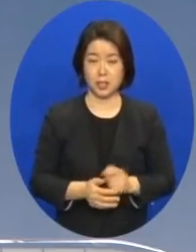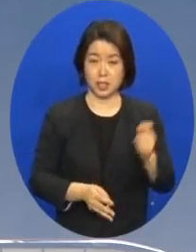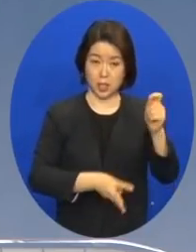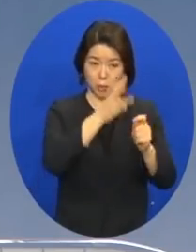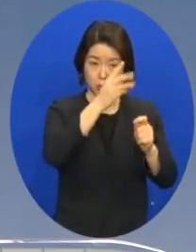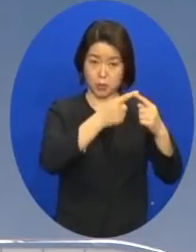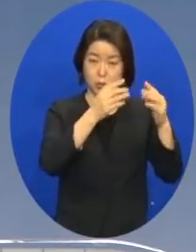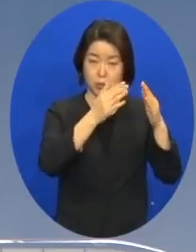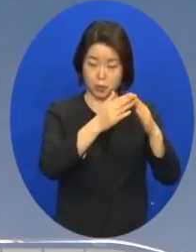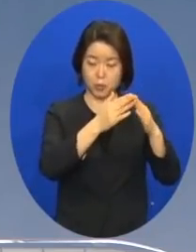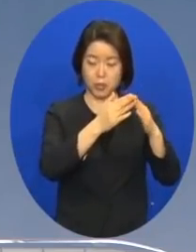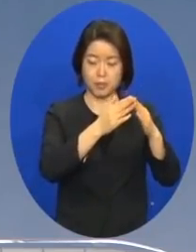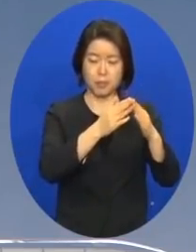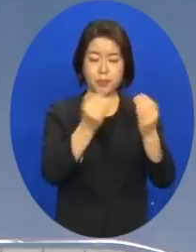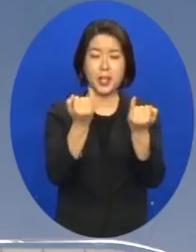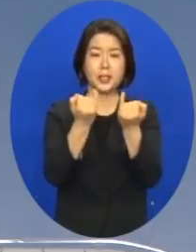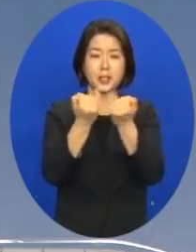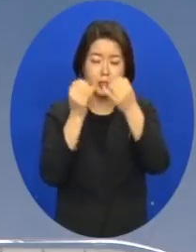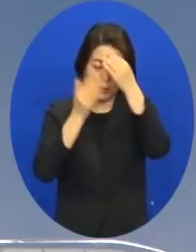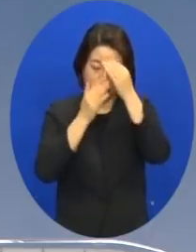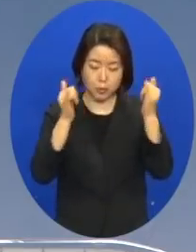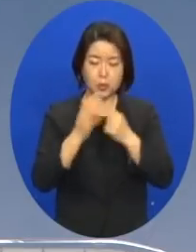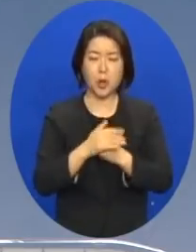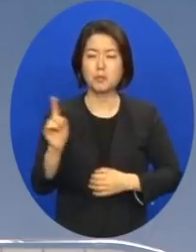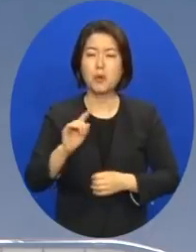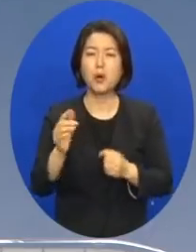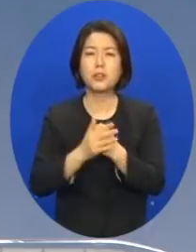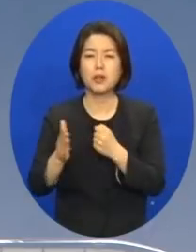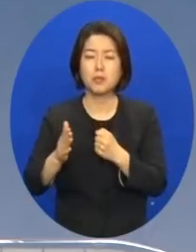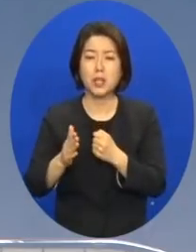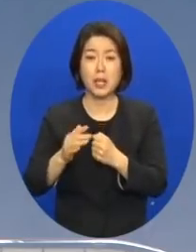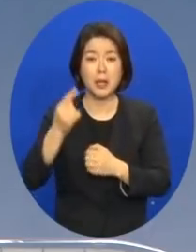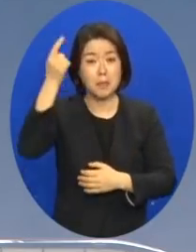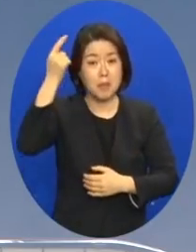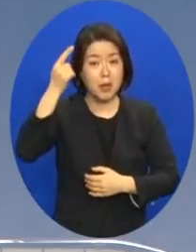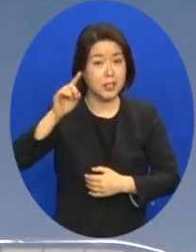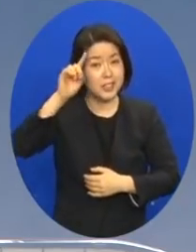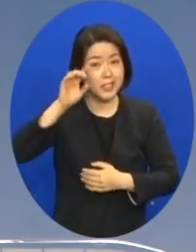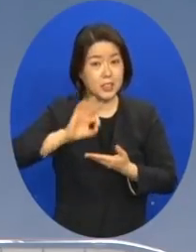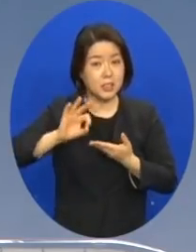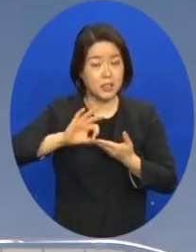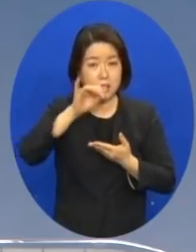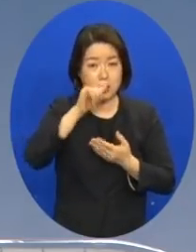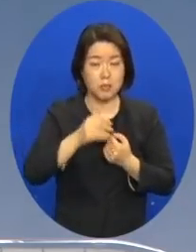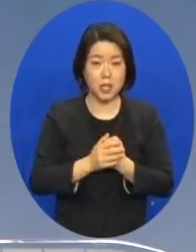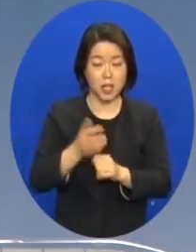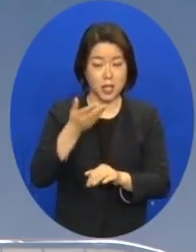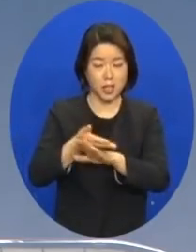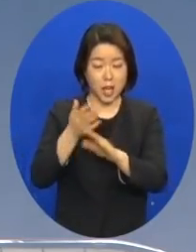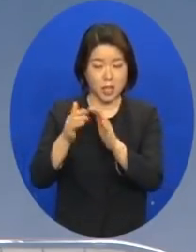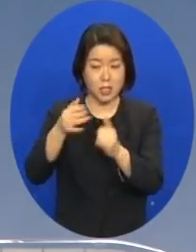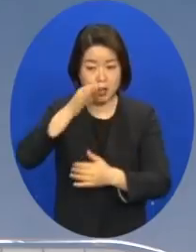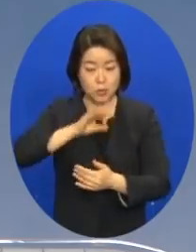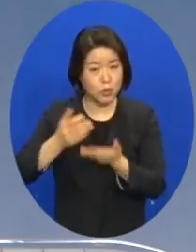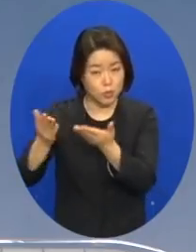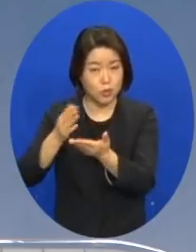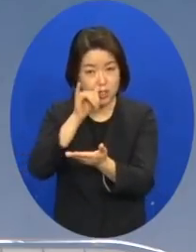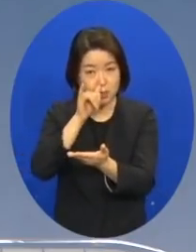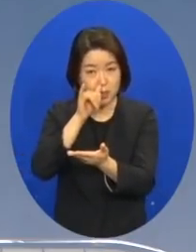여성도들은 무엇 때문에 그렇게 머리를 신경을 쓴 겁니까? 다른 사람에게 유익을 주려고 한